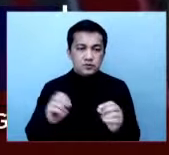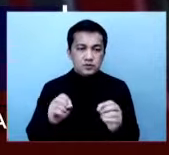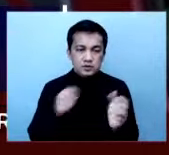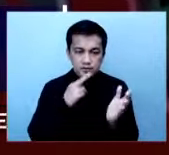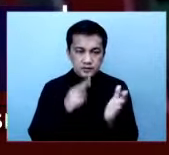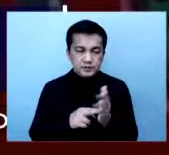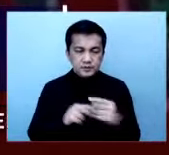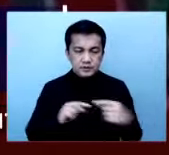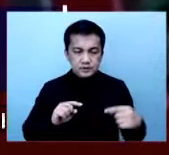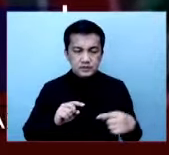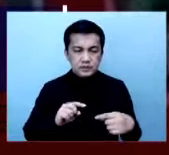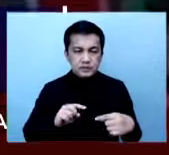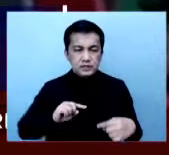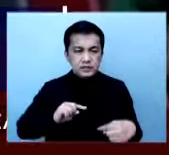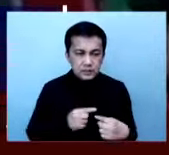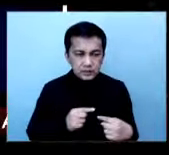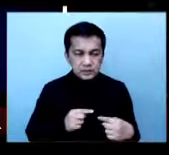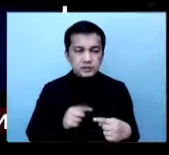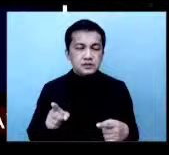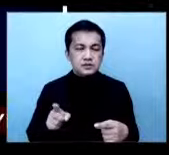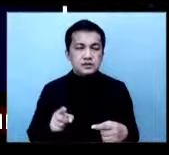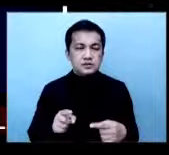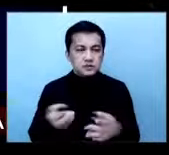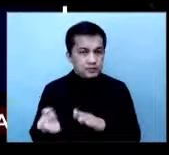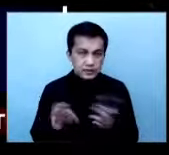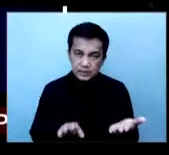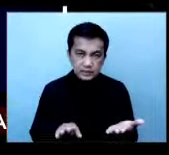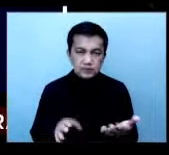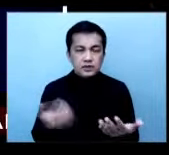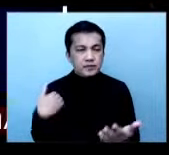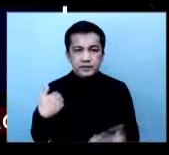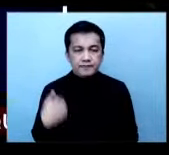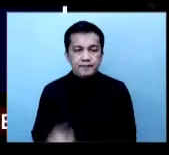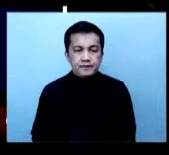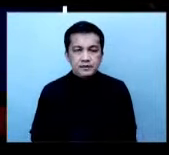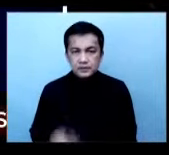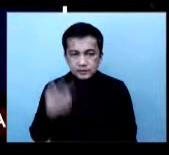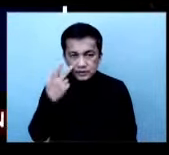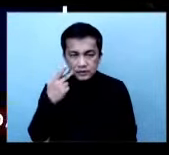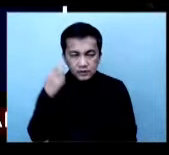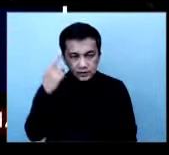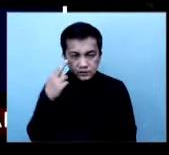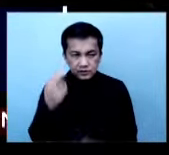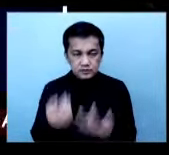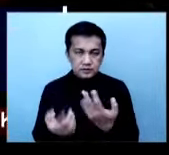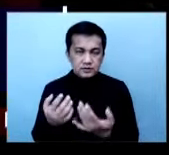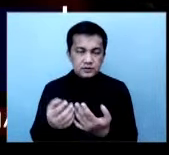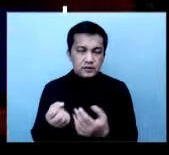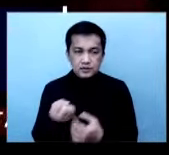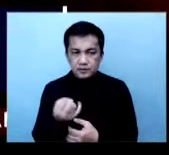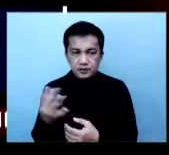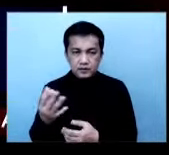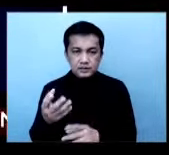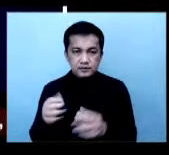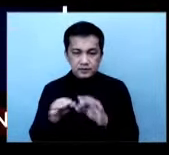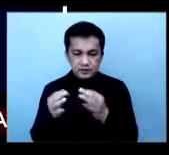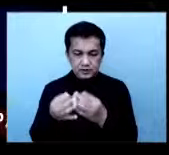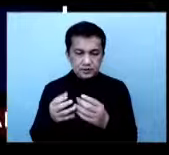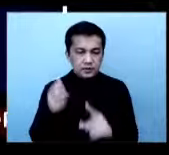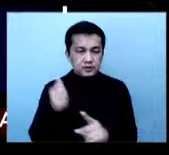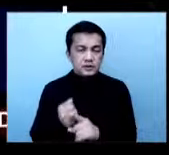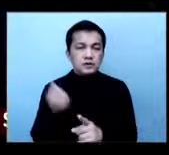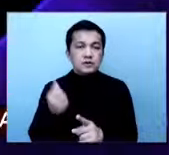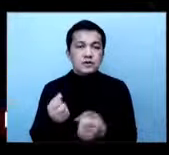sugatan o nasawi Inaalam pa ang hinang apoy gayon din ang bilang ng mga pamilyang apektado at ang halaga